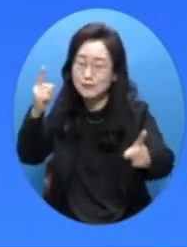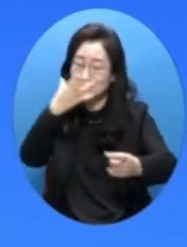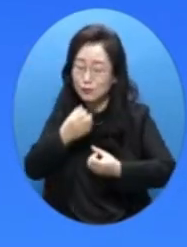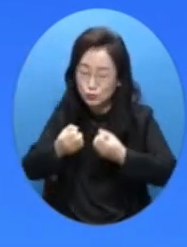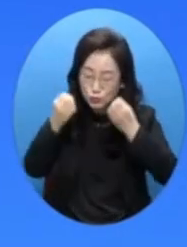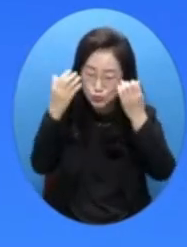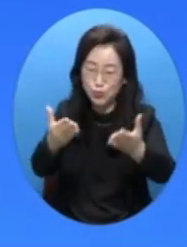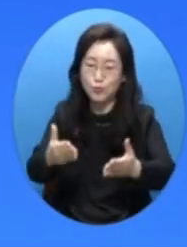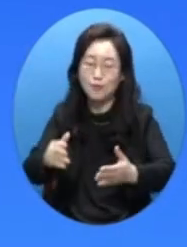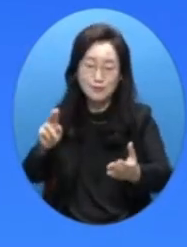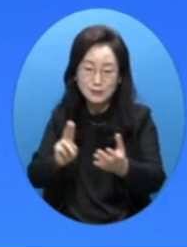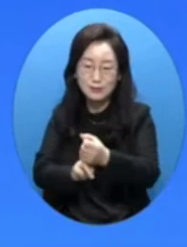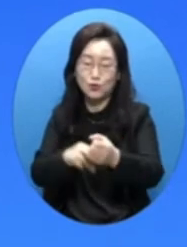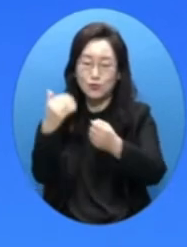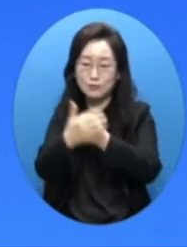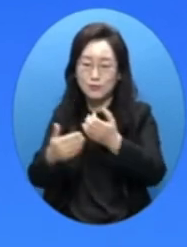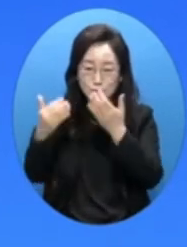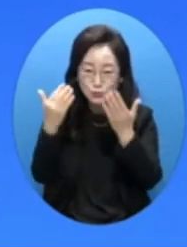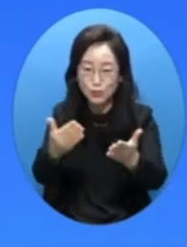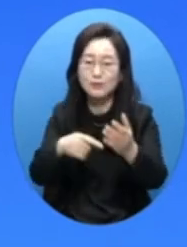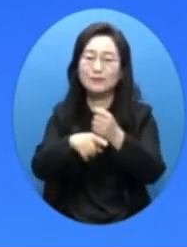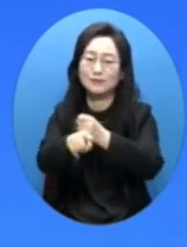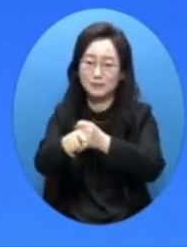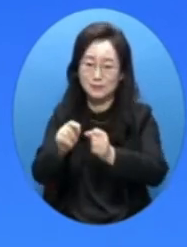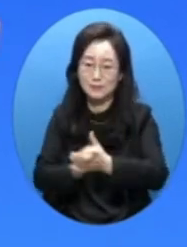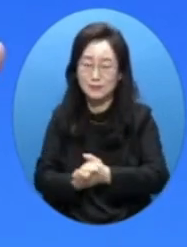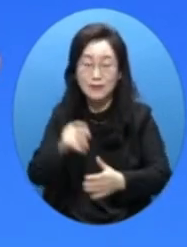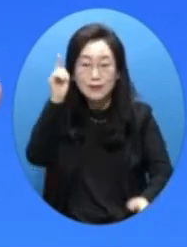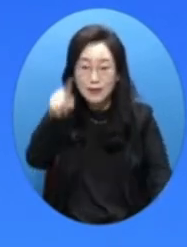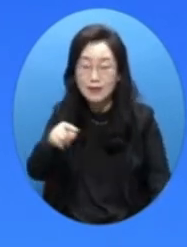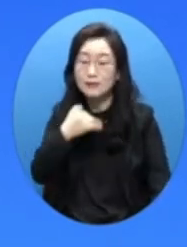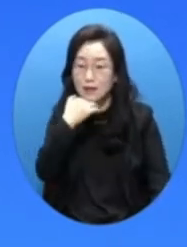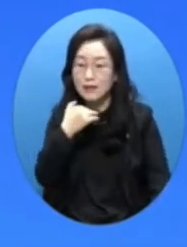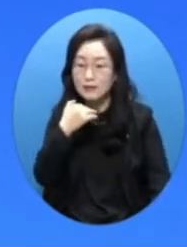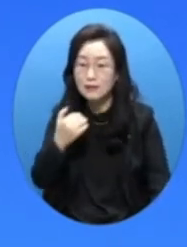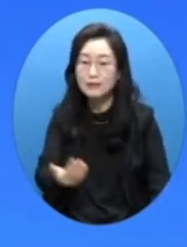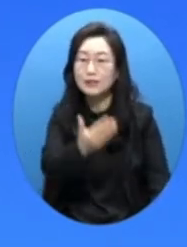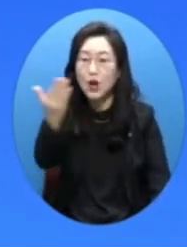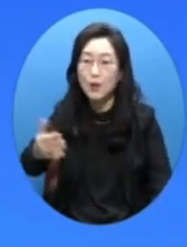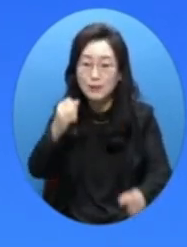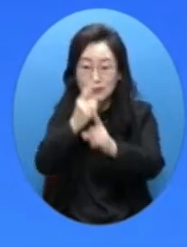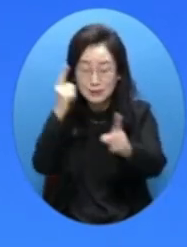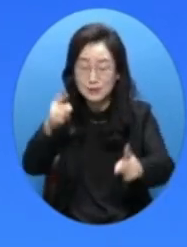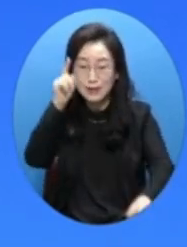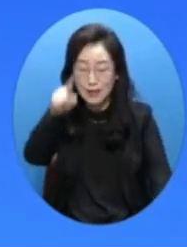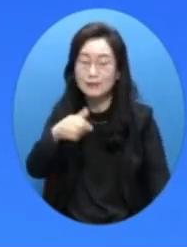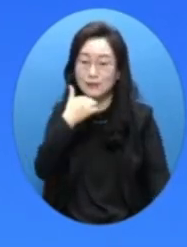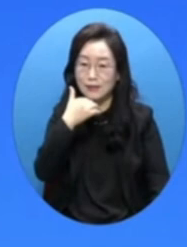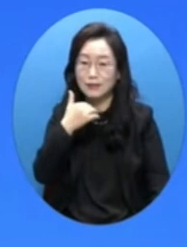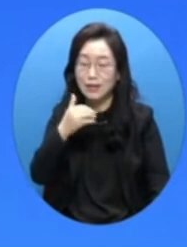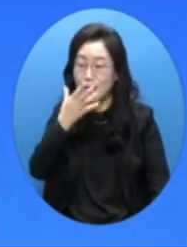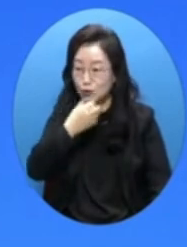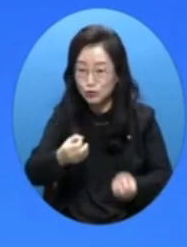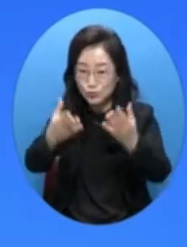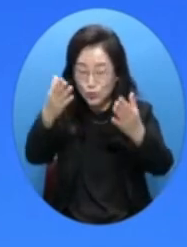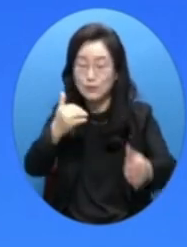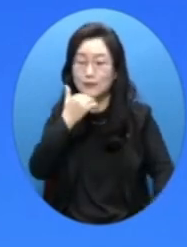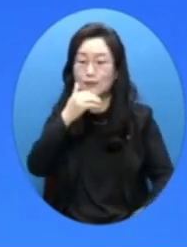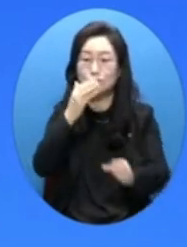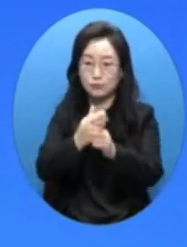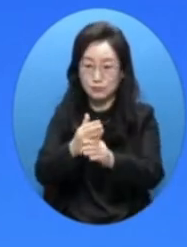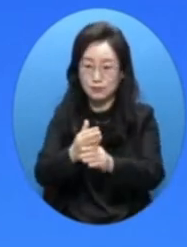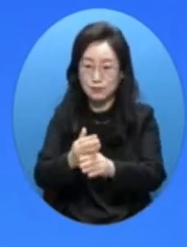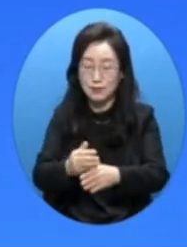축복이 내일 기적의 내일 은혜 내일 말씀하고 있습니다 내일을 기다리라 여러분 승리의 일이 기다리고 있습니다 축복의 내일이 기다리고